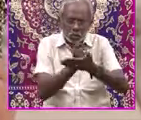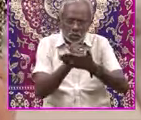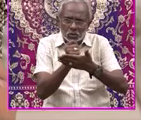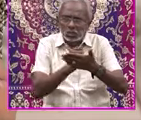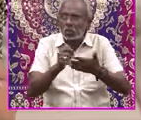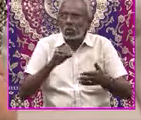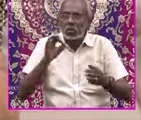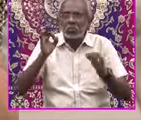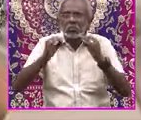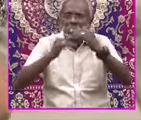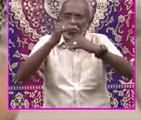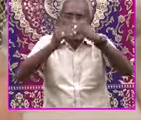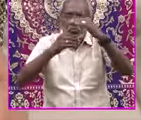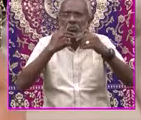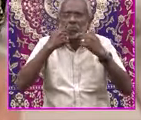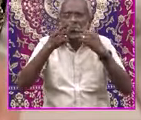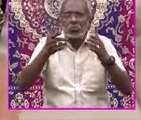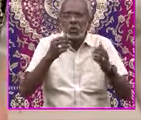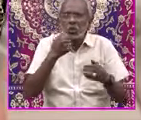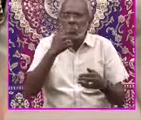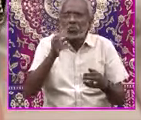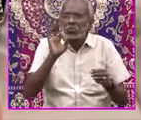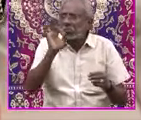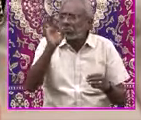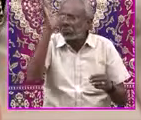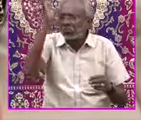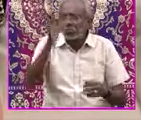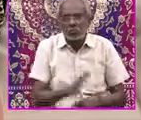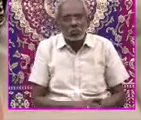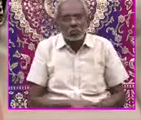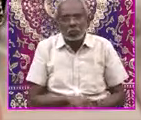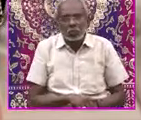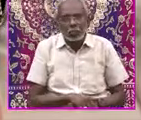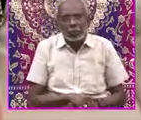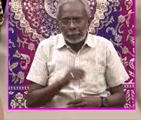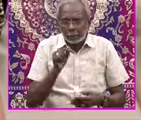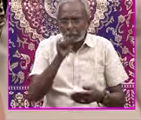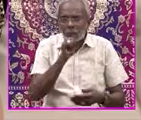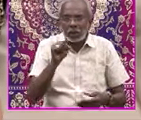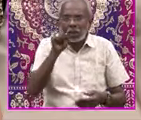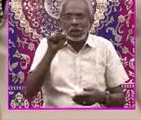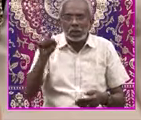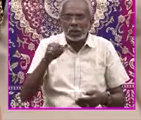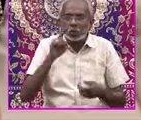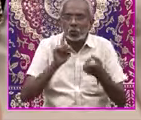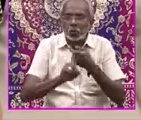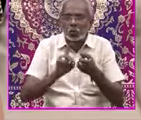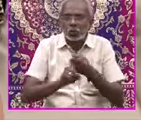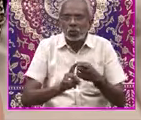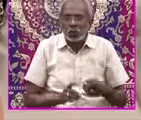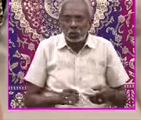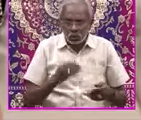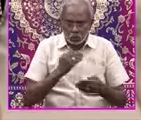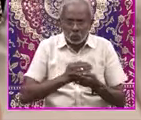விளக்குவதே அந்த சொற்களை ஆளும் விதமே மிகச் சிறப்பாக இருக்கும். பரணி என்பது போர் பற்றியது. போரின்